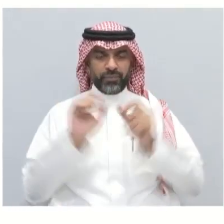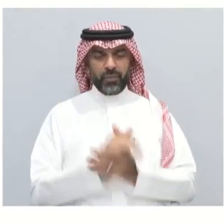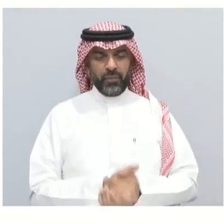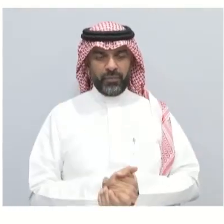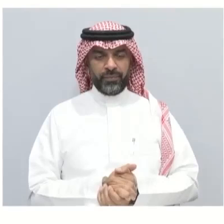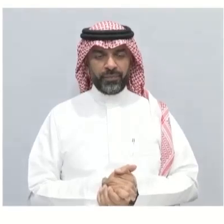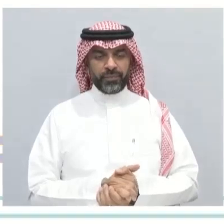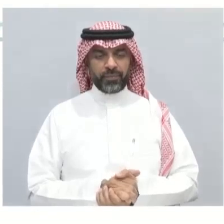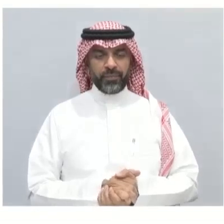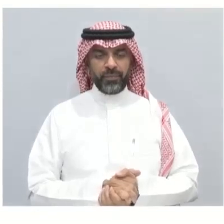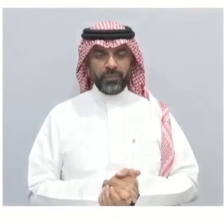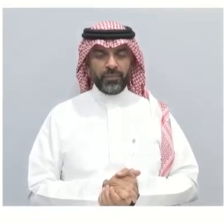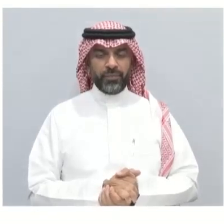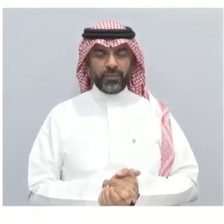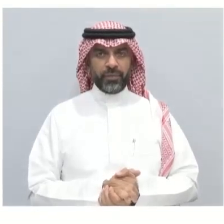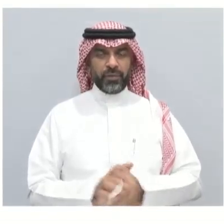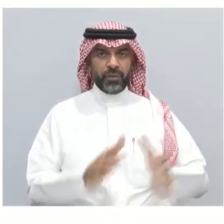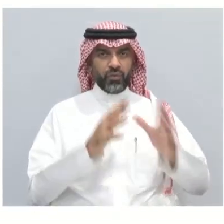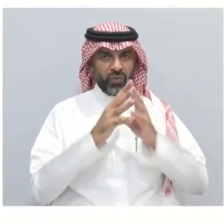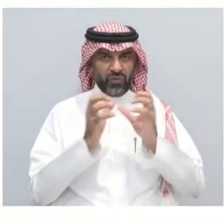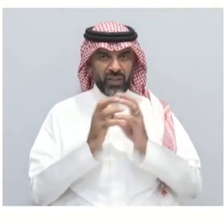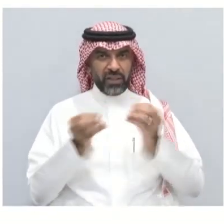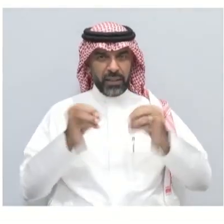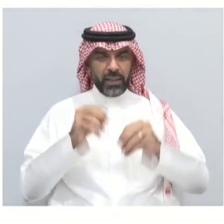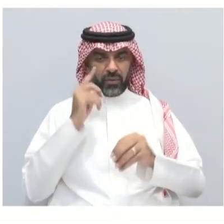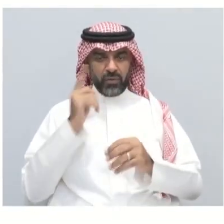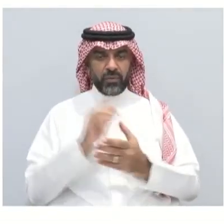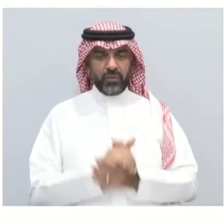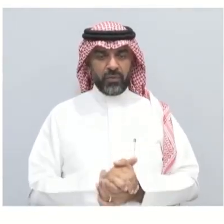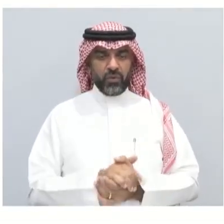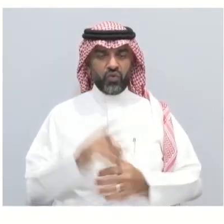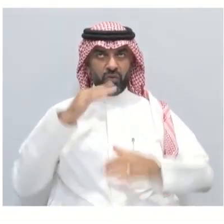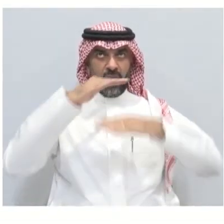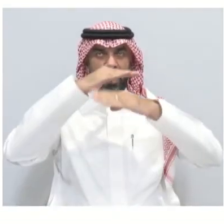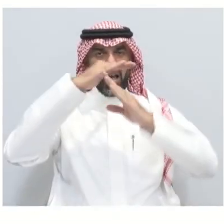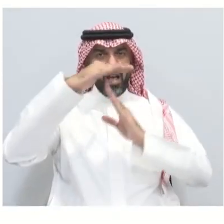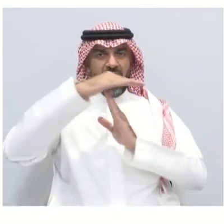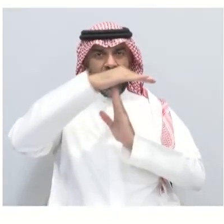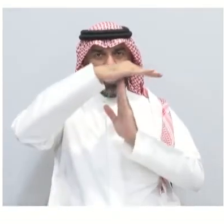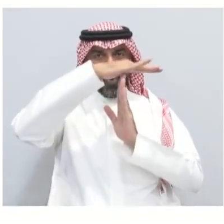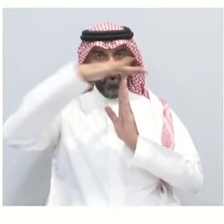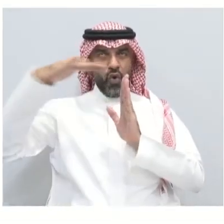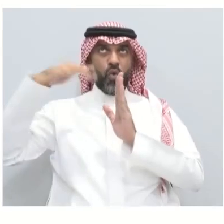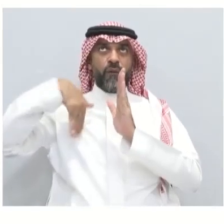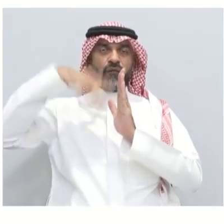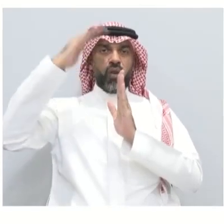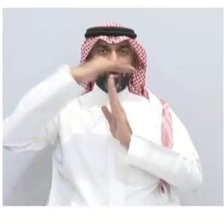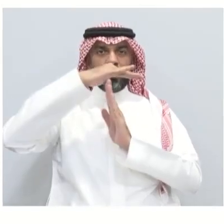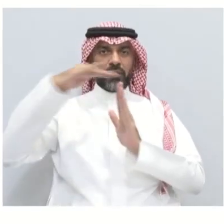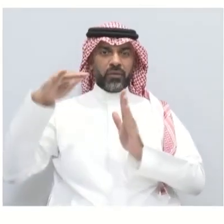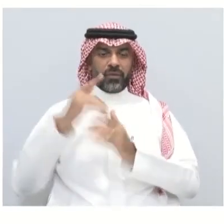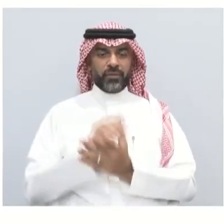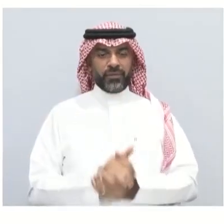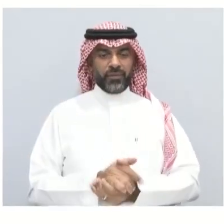الموجوده لدينا دعونا نفصل بها اكثر لدينا الحد العلوي لو قمنا بتطبيقه وتنفيذه على